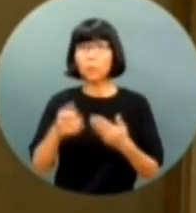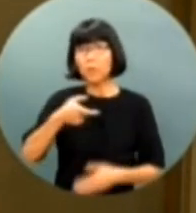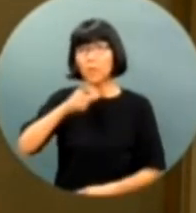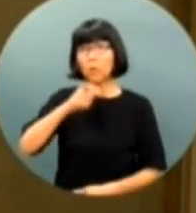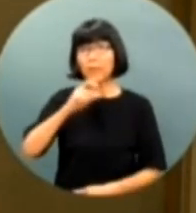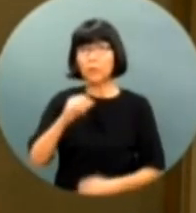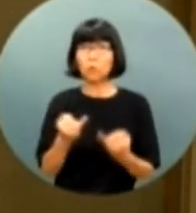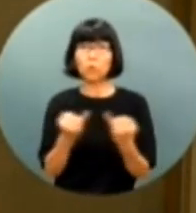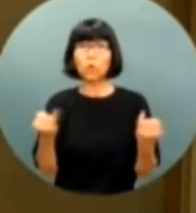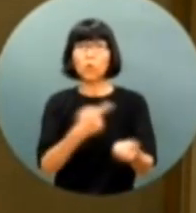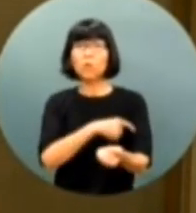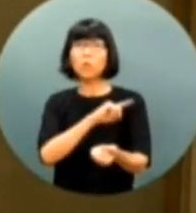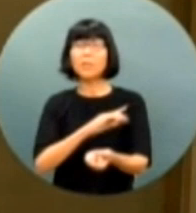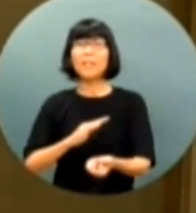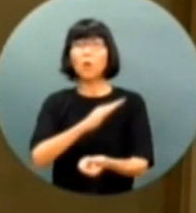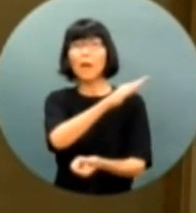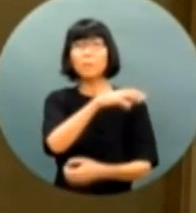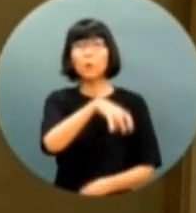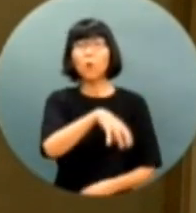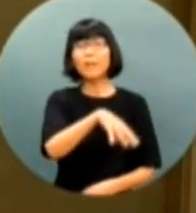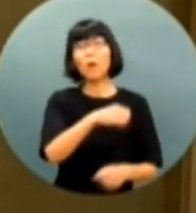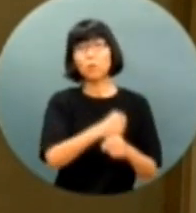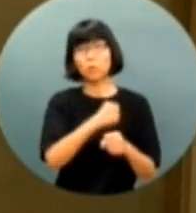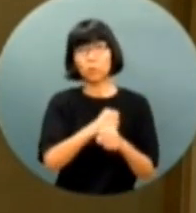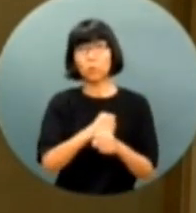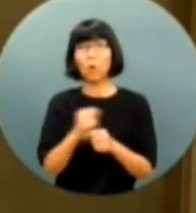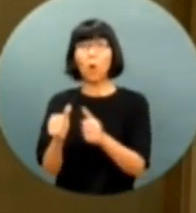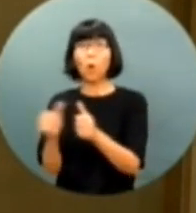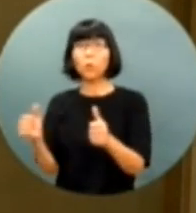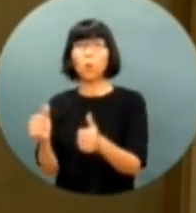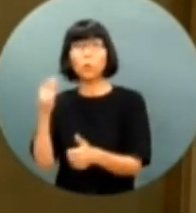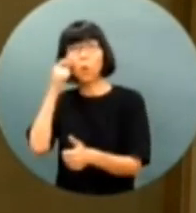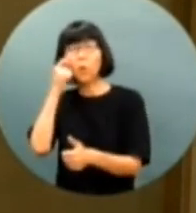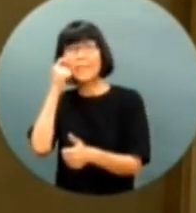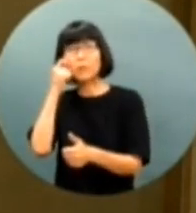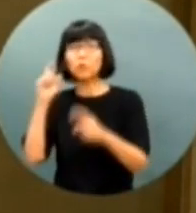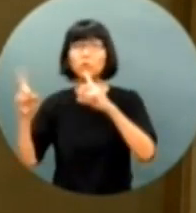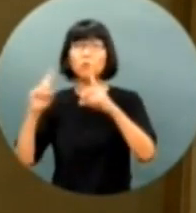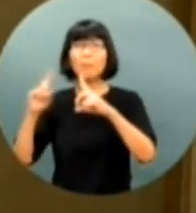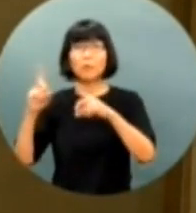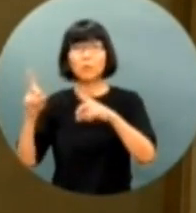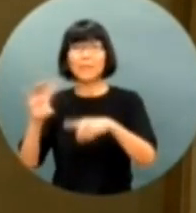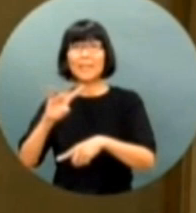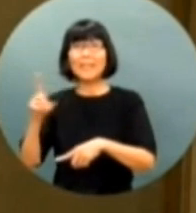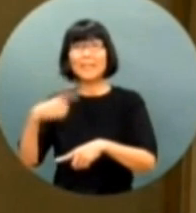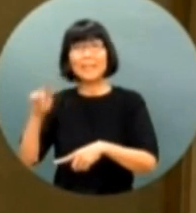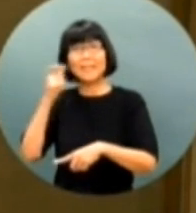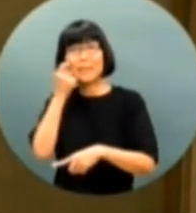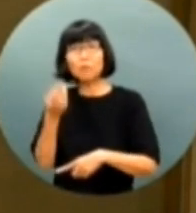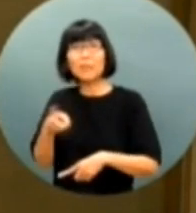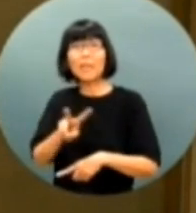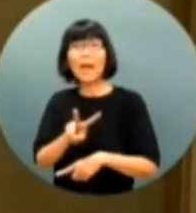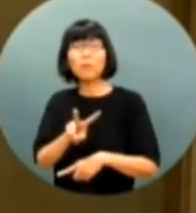コーナーを併設、男性は男の肉祭り検診、贅肉から矢印筋肉への一歩を踏み出そうと歌